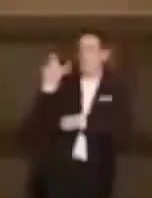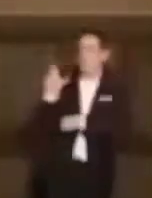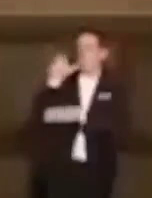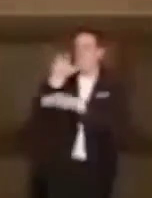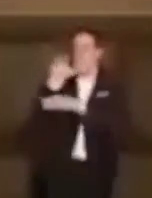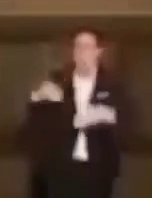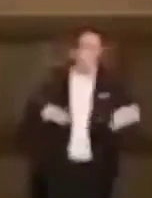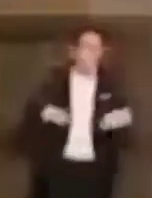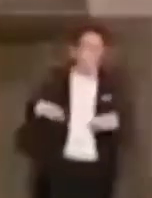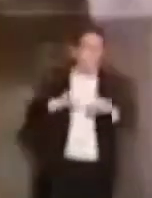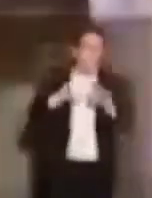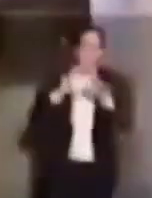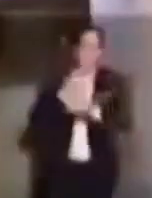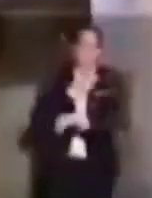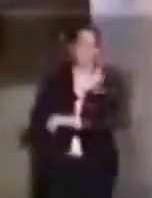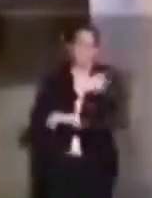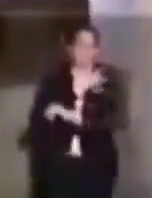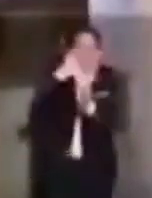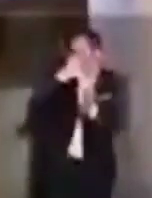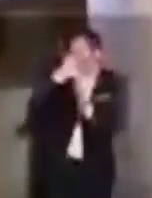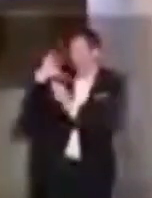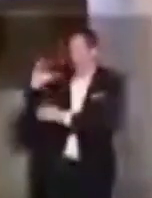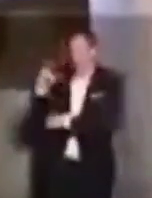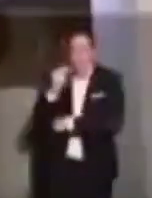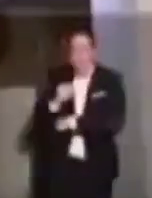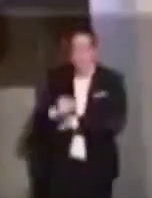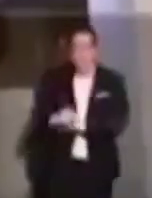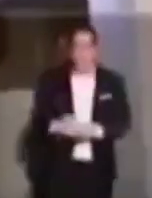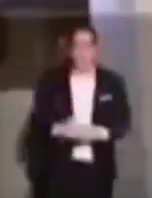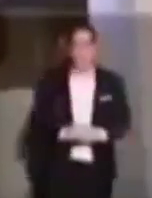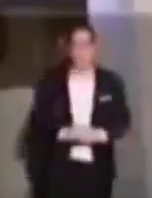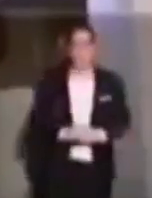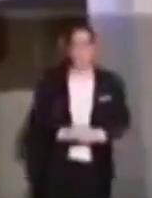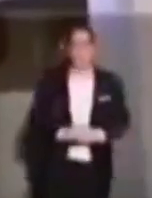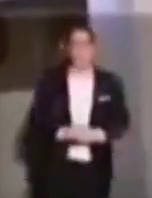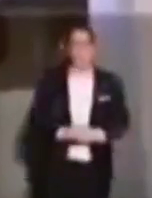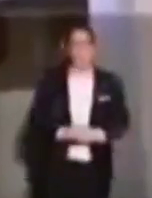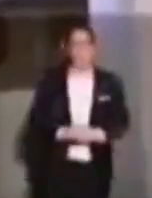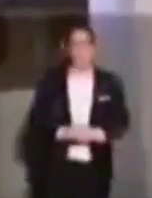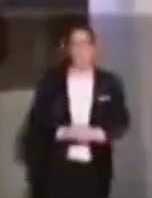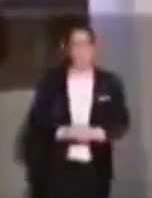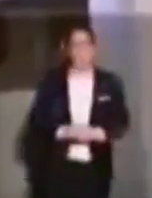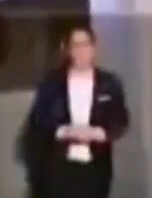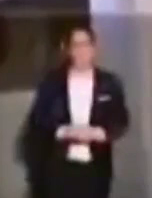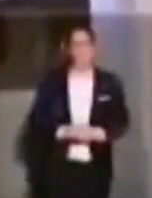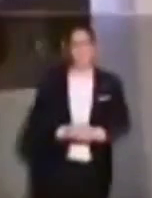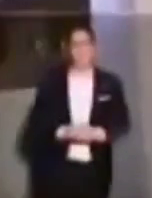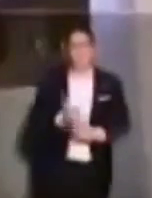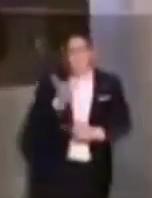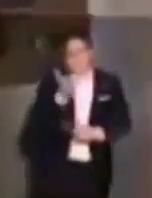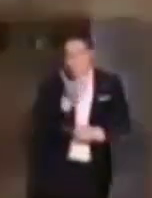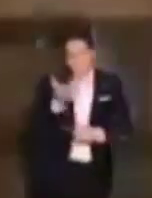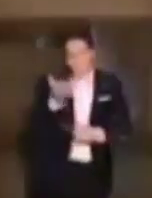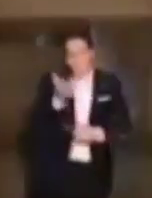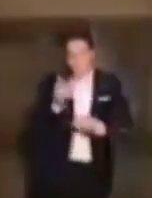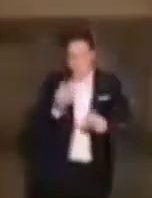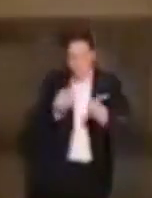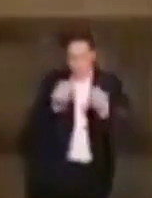پیامبرتان ناسزا گفت و توهین کرد، او را مقدس می دانید و تمجید می